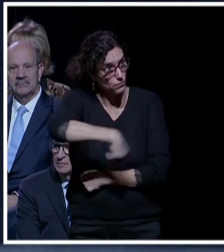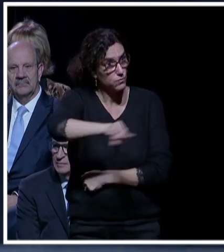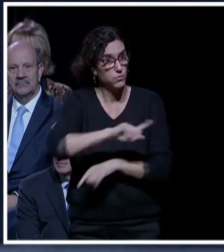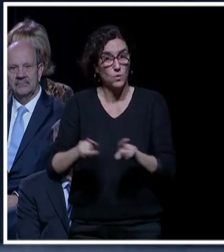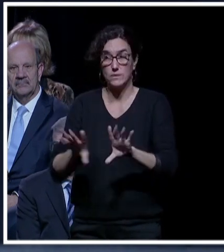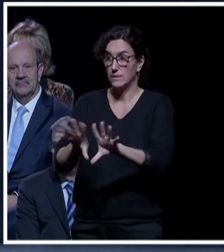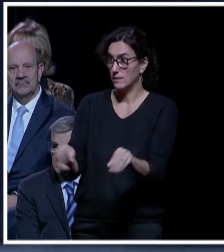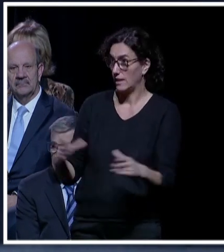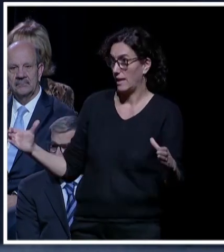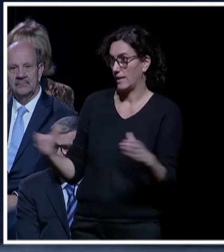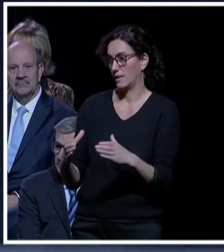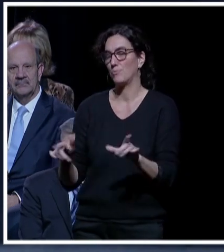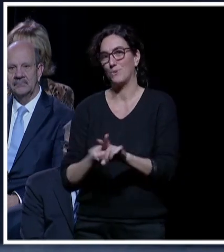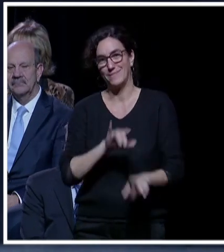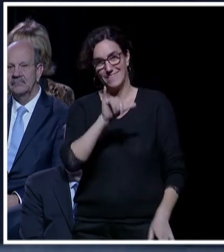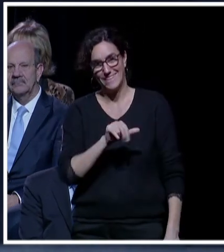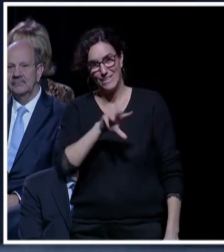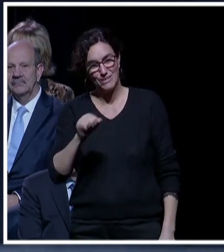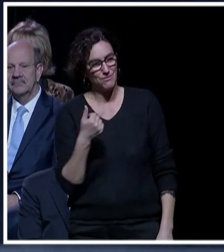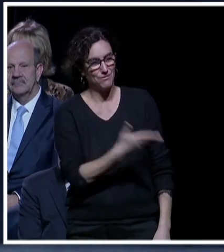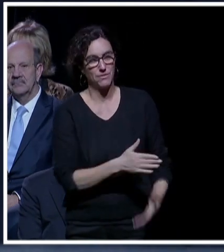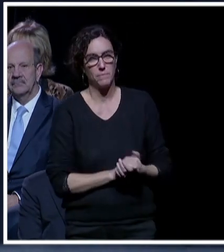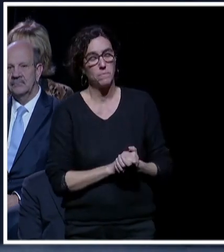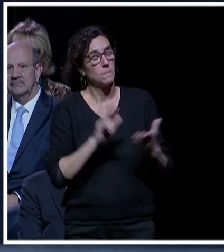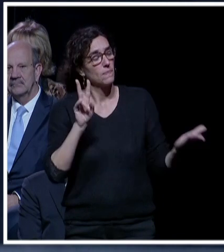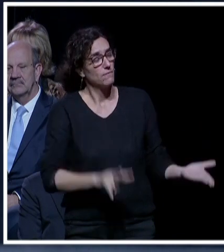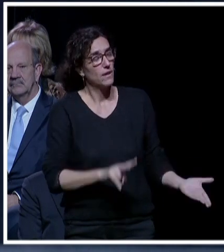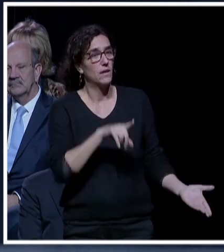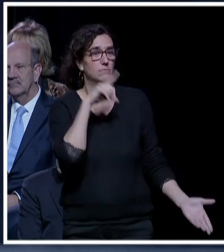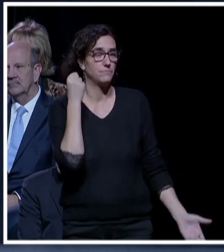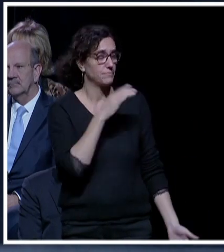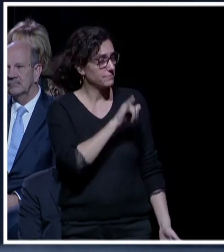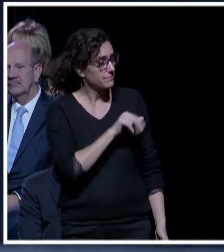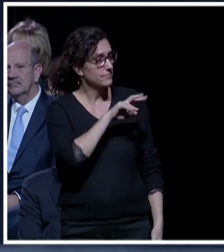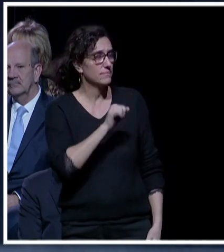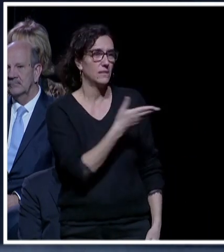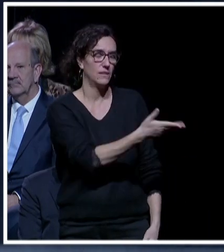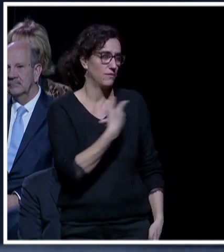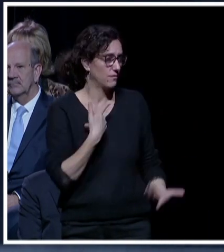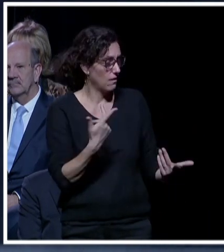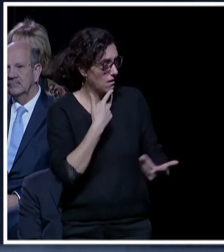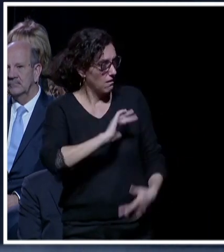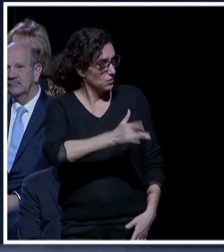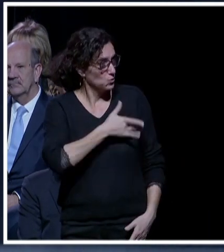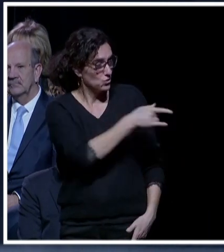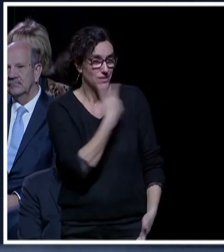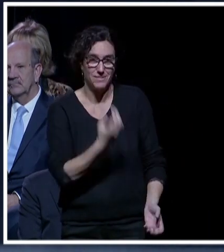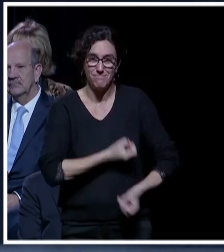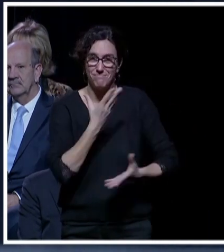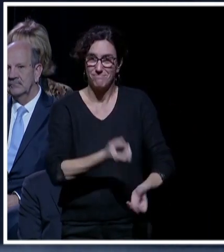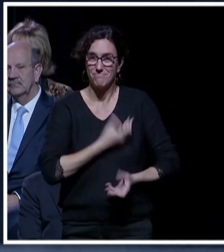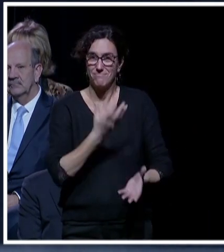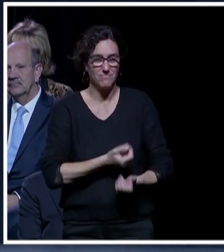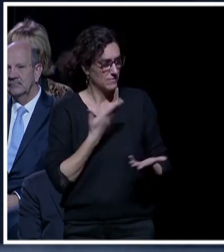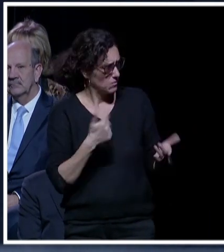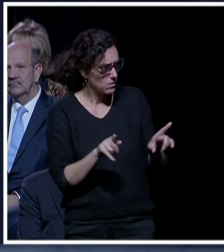l'instant. Je suis très touchée par le message que tu viens de m'adresser. Je veux moi aussi saluer ton engagement de chaque jour. Je suis heureuse de l'équipe